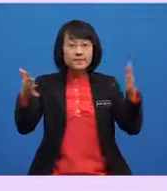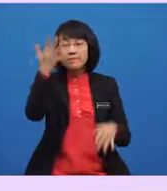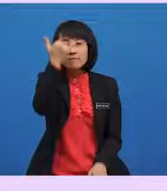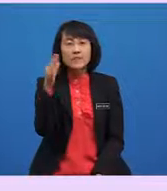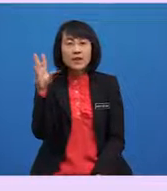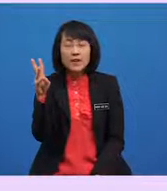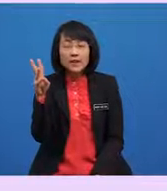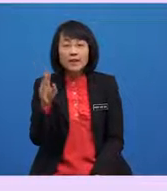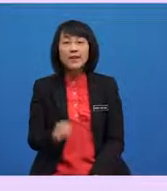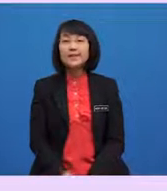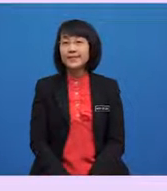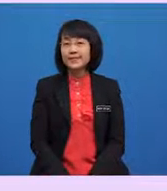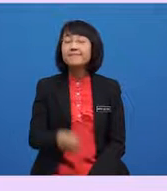6?